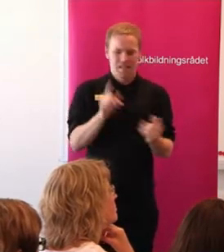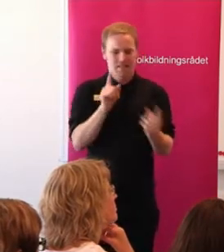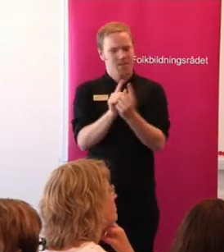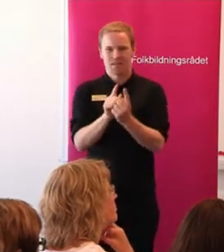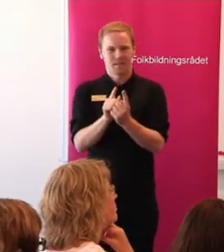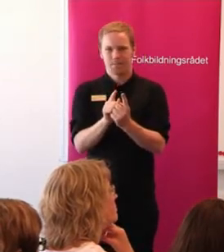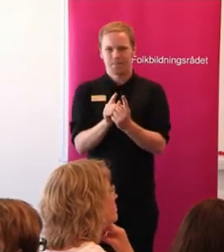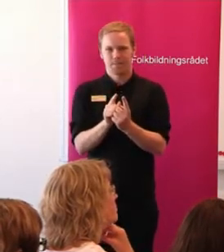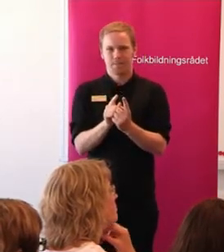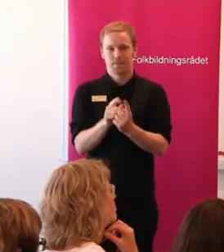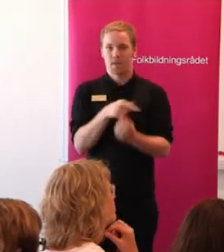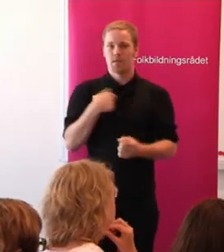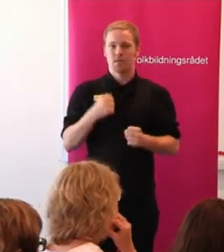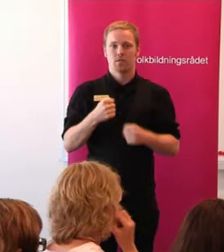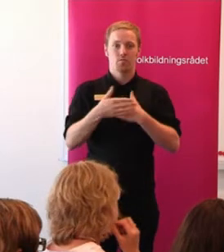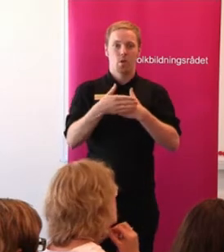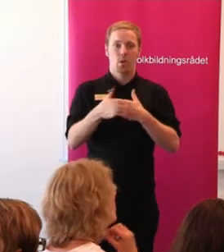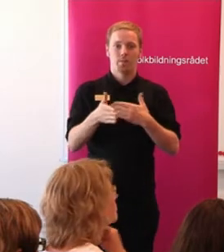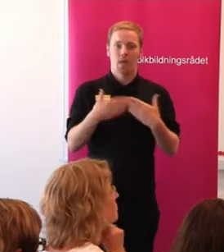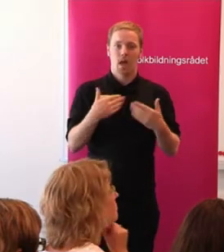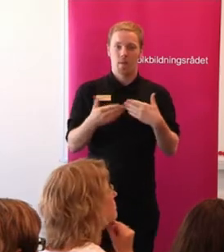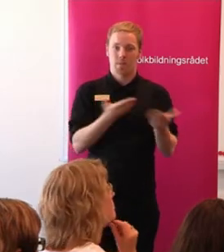öppnar upp en arbetsförmedling i Malmö. Jag vill bara,